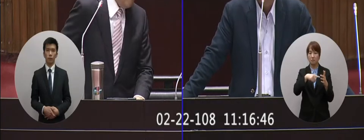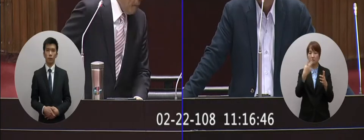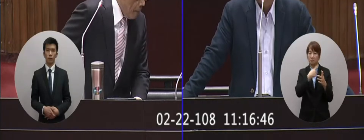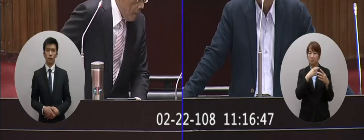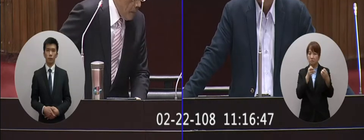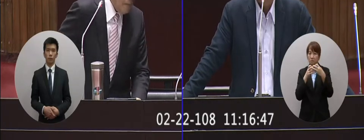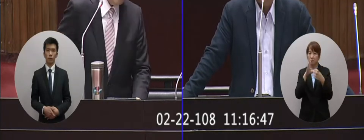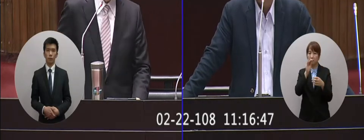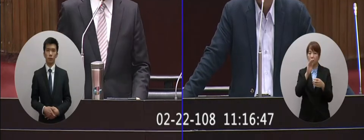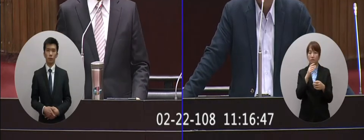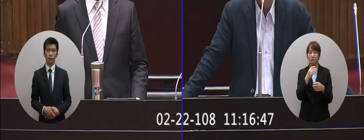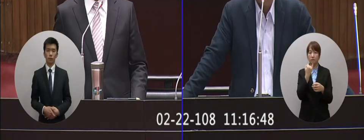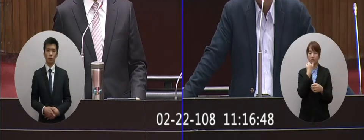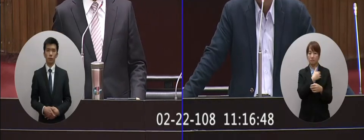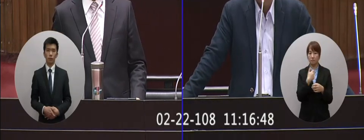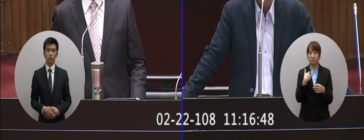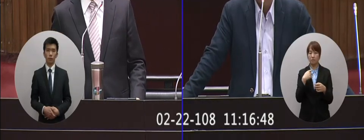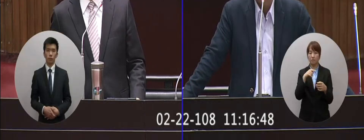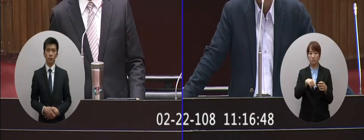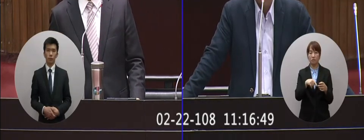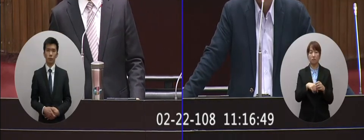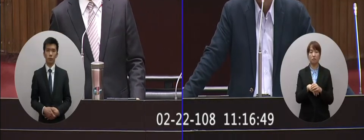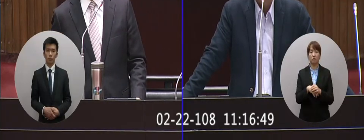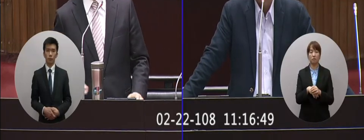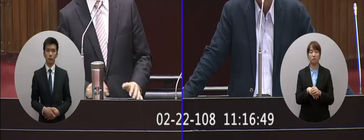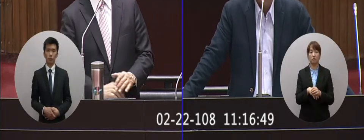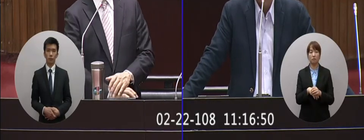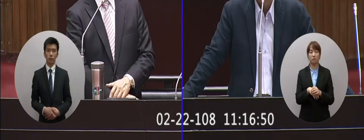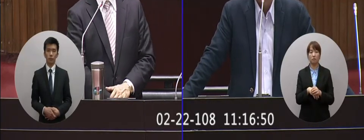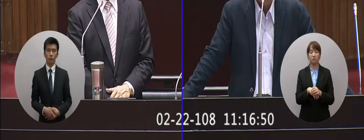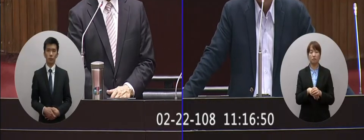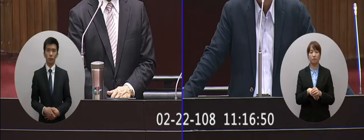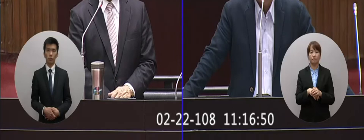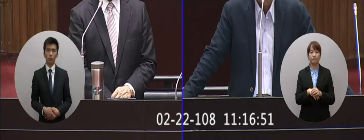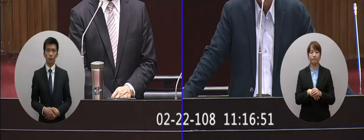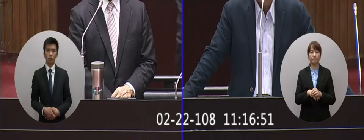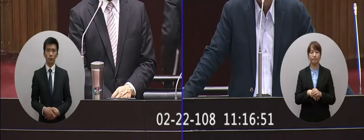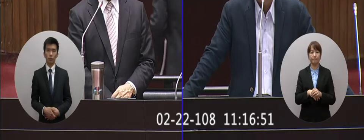间？啊，事实上我们年金改革这个部分呢，当然